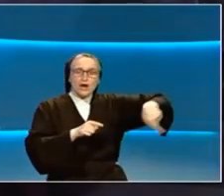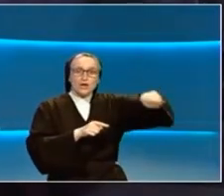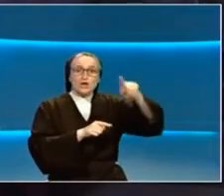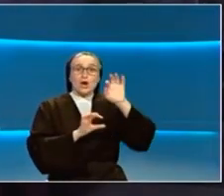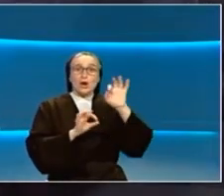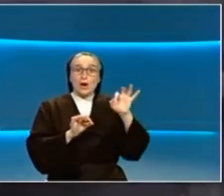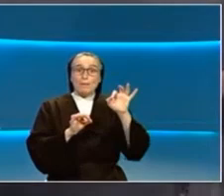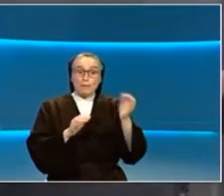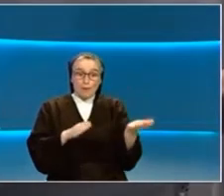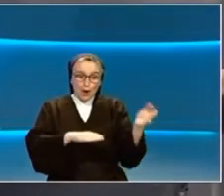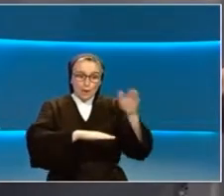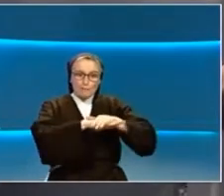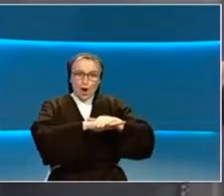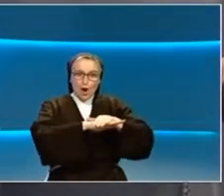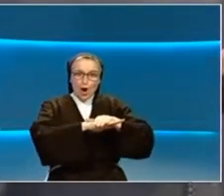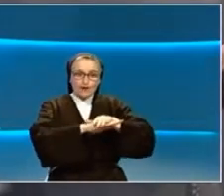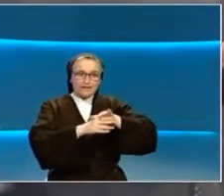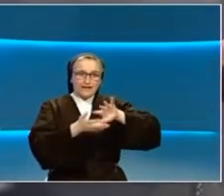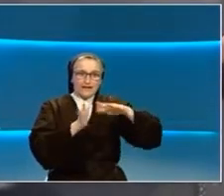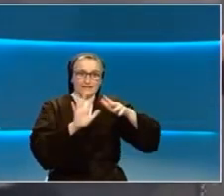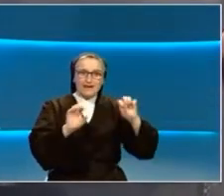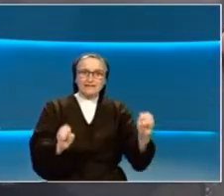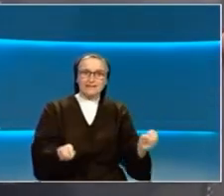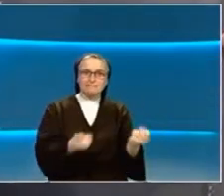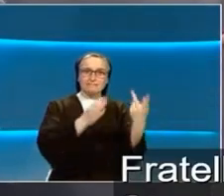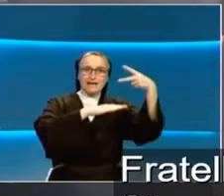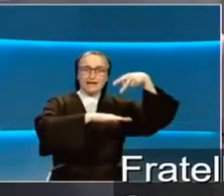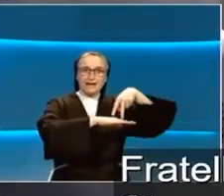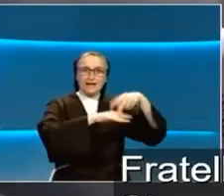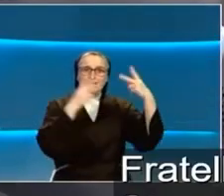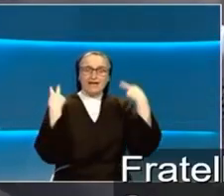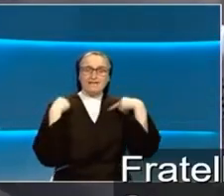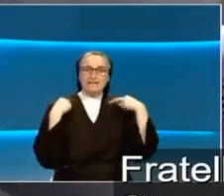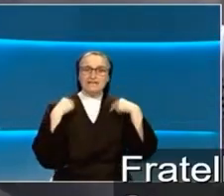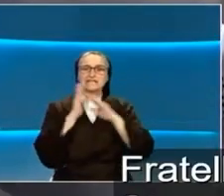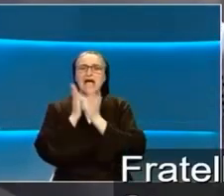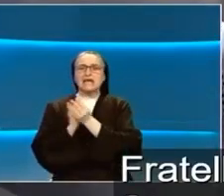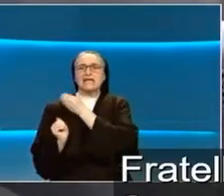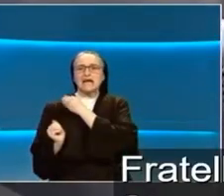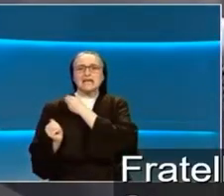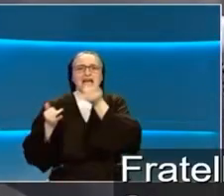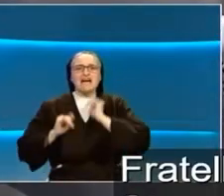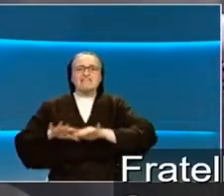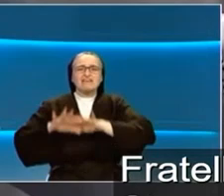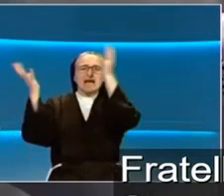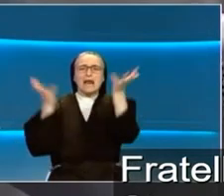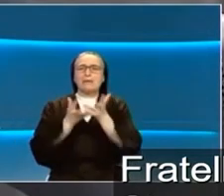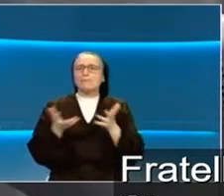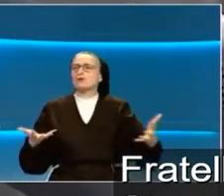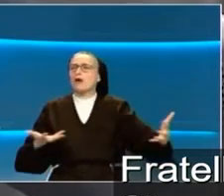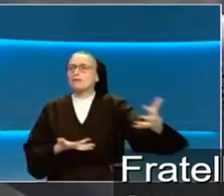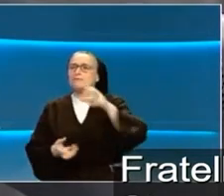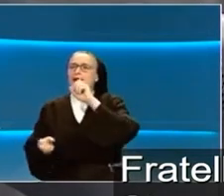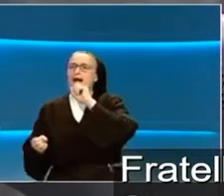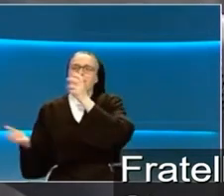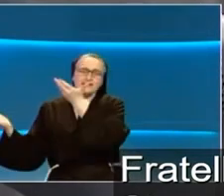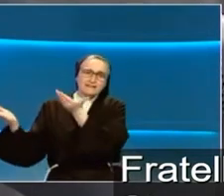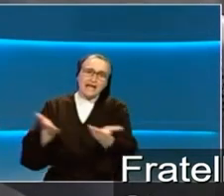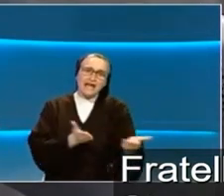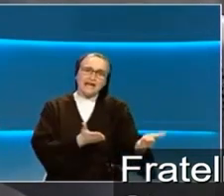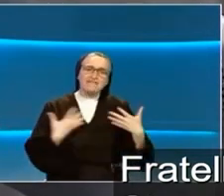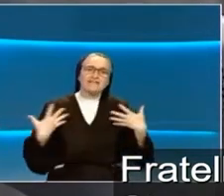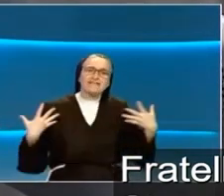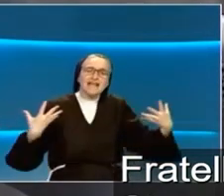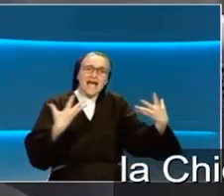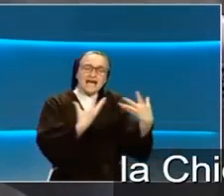è passato dalla morte alla vita, la Chiesa invita i suoi figli sparsi nel mondo a